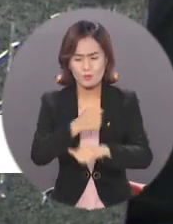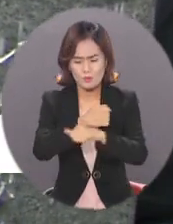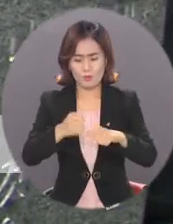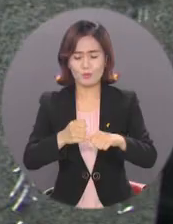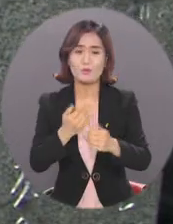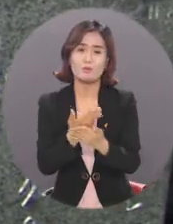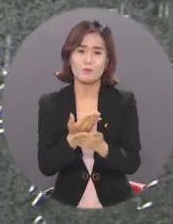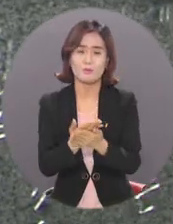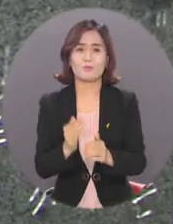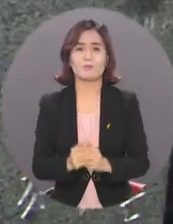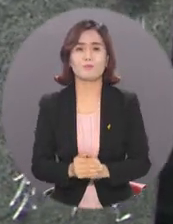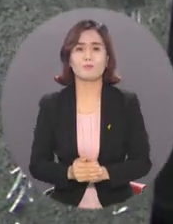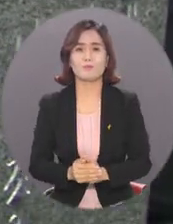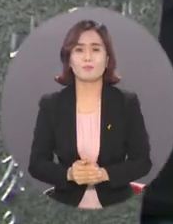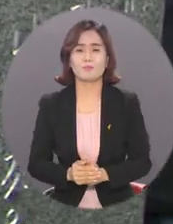용서하십시오.